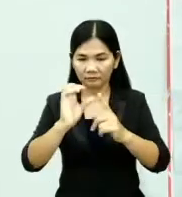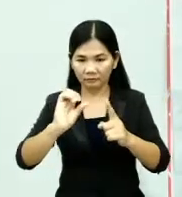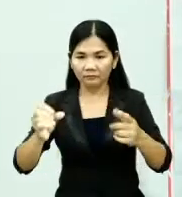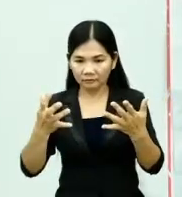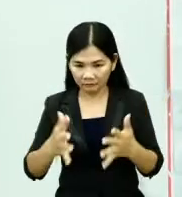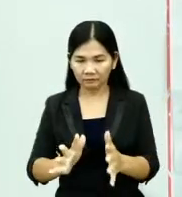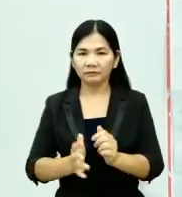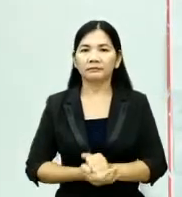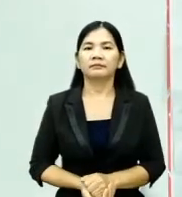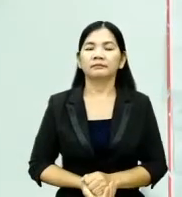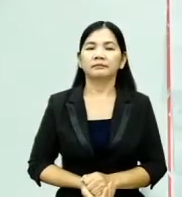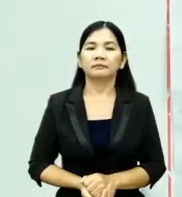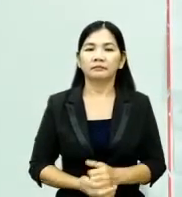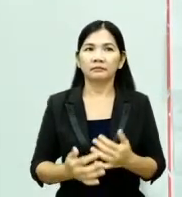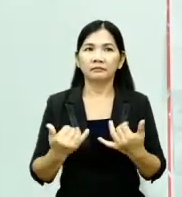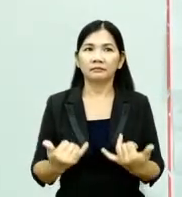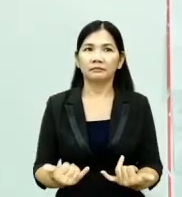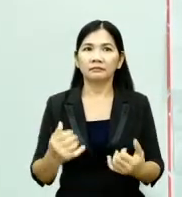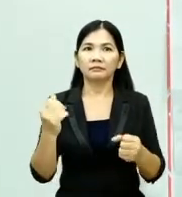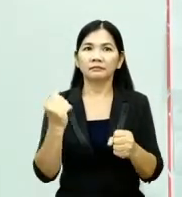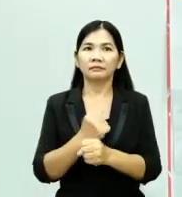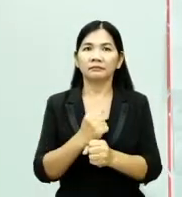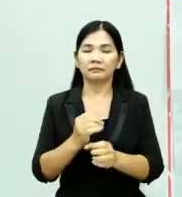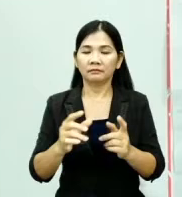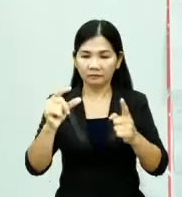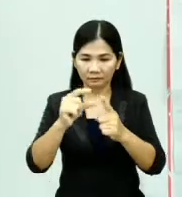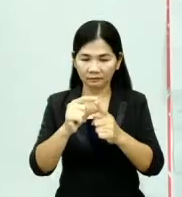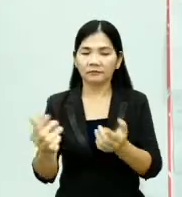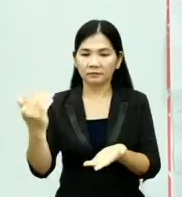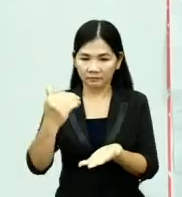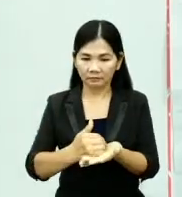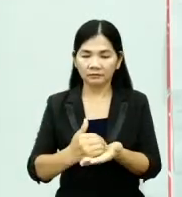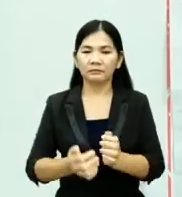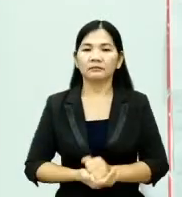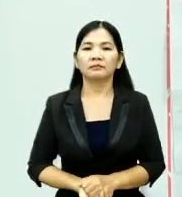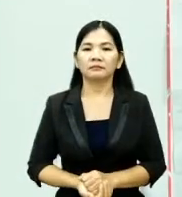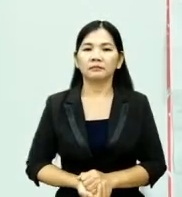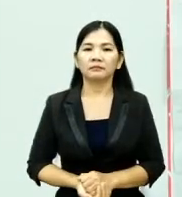bác rùm khả nê chà ai lên ní con tình ọ khả nê an bị nê lòng vĩnh